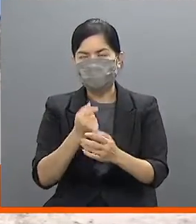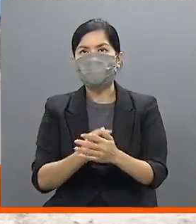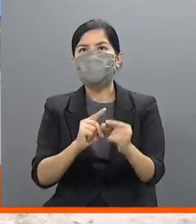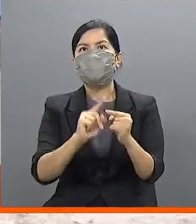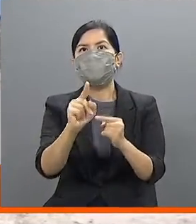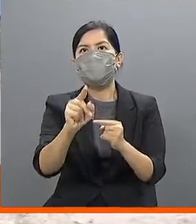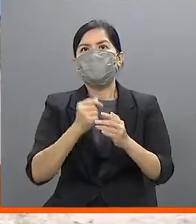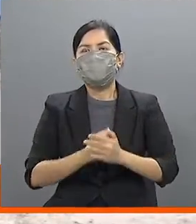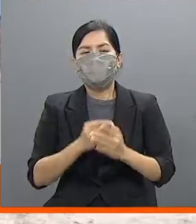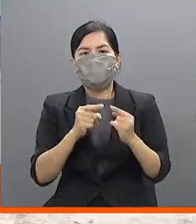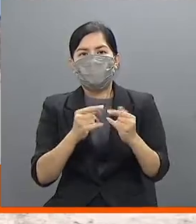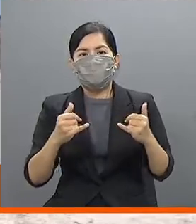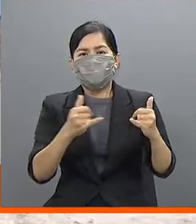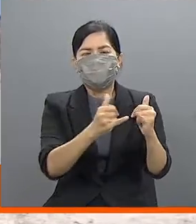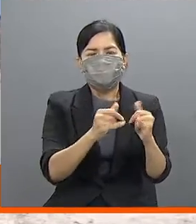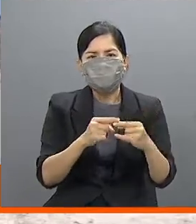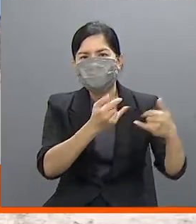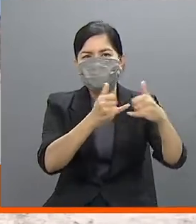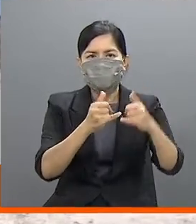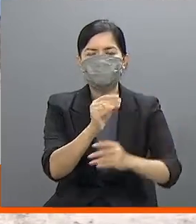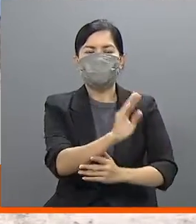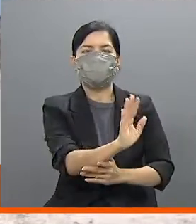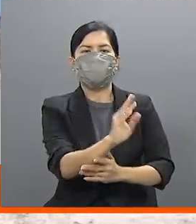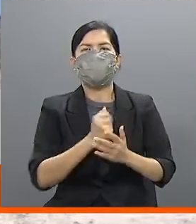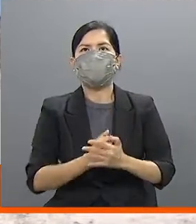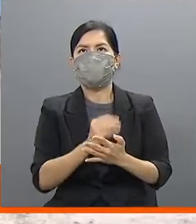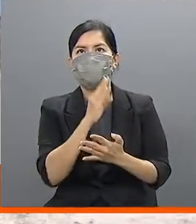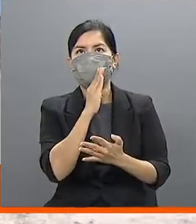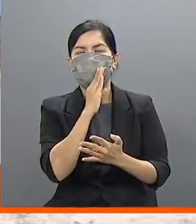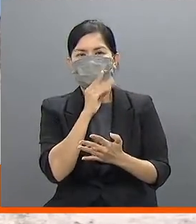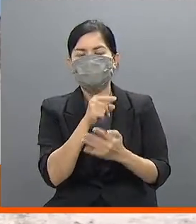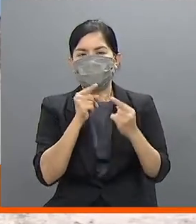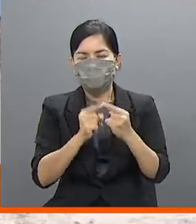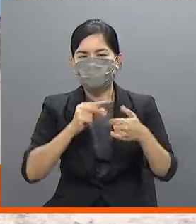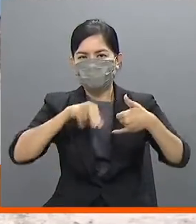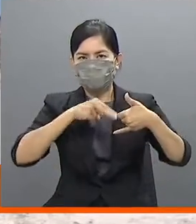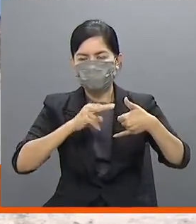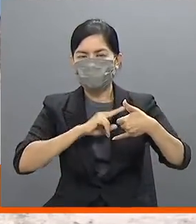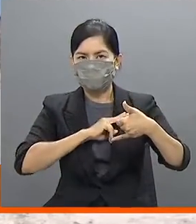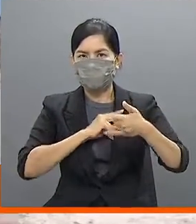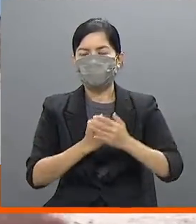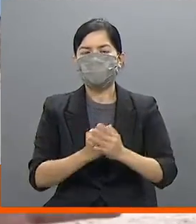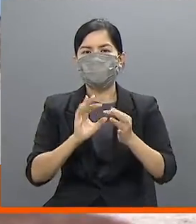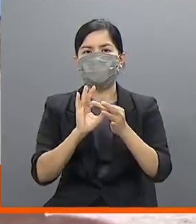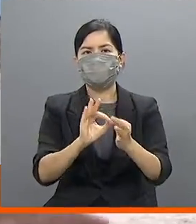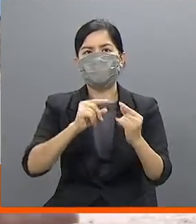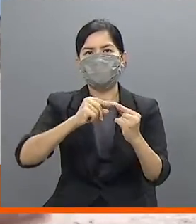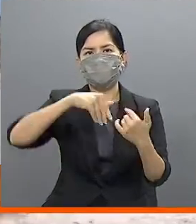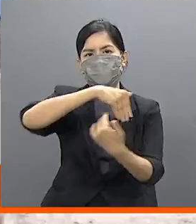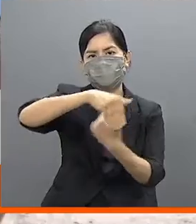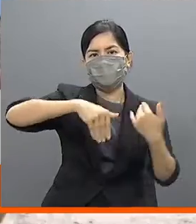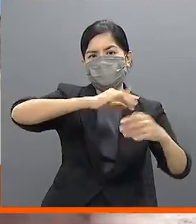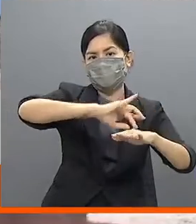ดูแลสุขภาพด้วยแล้วเราก็ไม่ต้องไปอ่าใกล้ชิดมากนักนะครับสิ่งแวดล้อมสำคัญครับที่วัดก็ต้องจัดให้มันเป็น